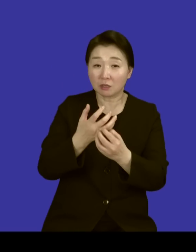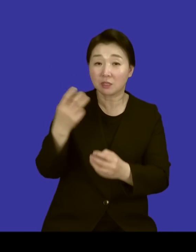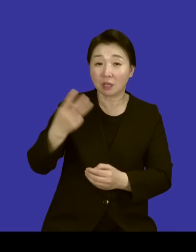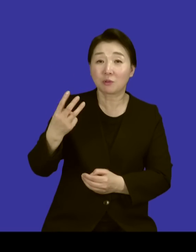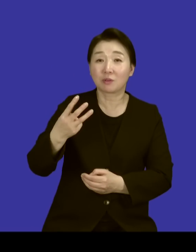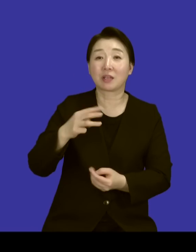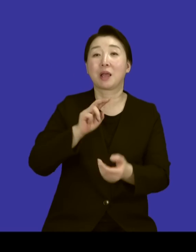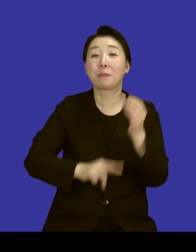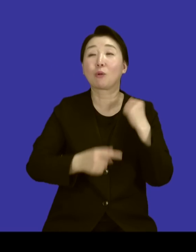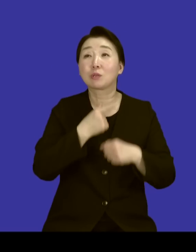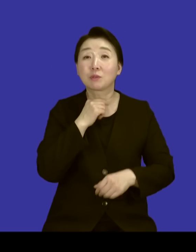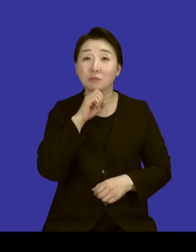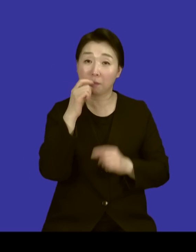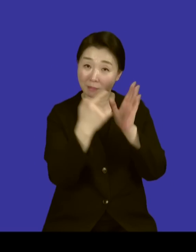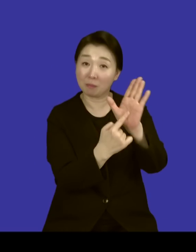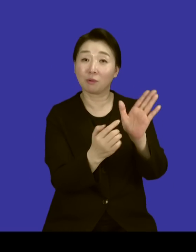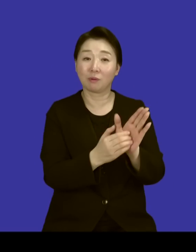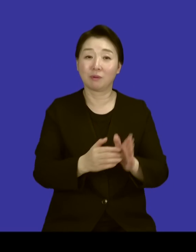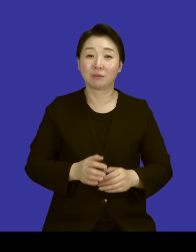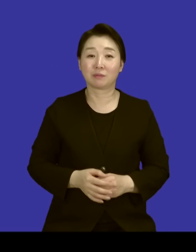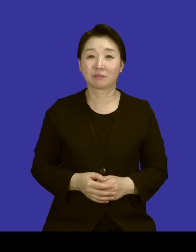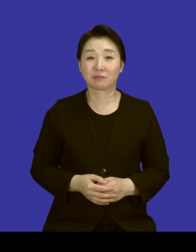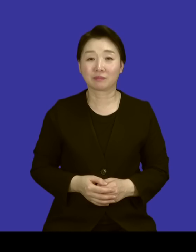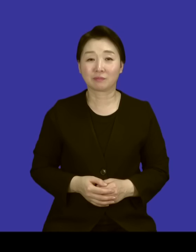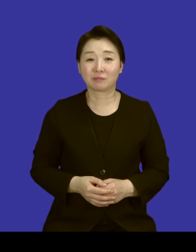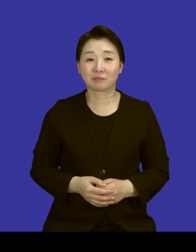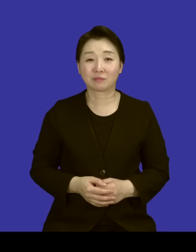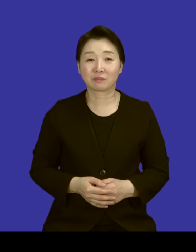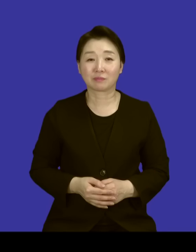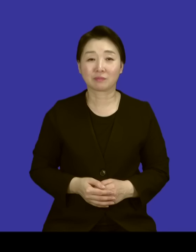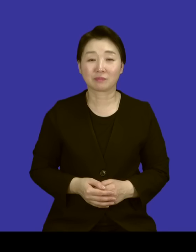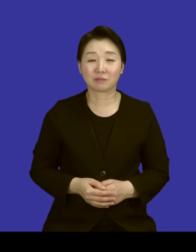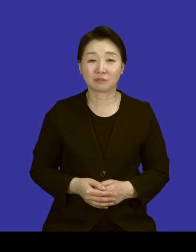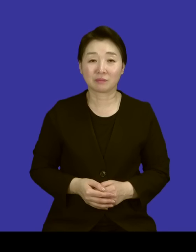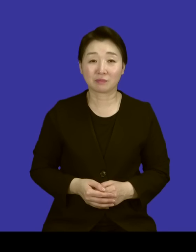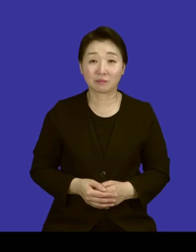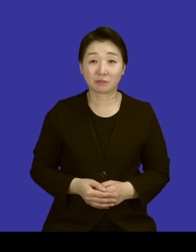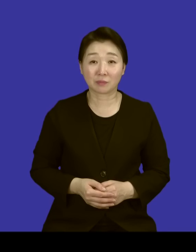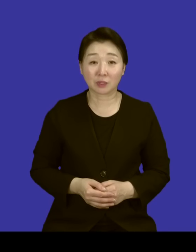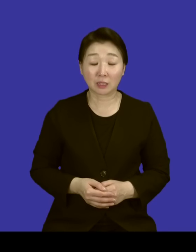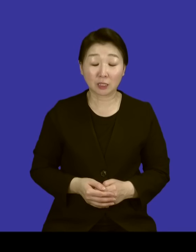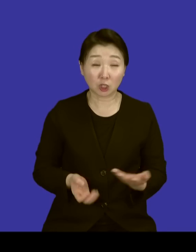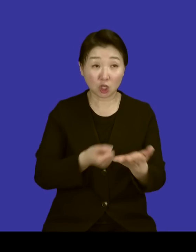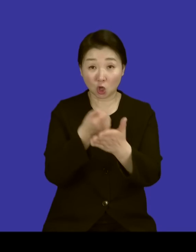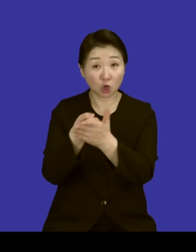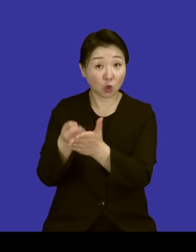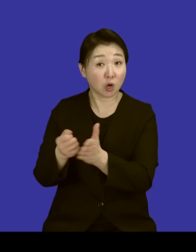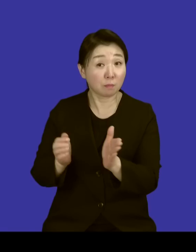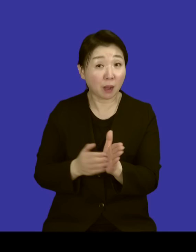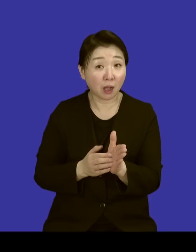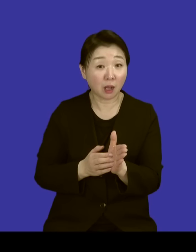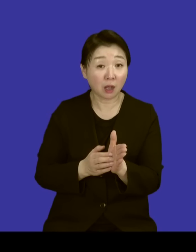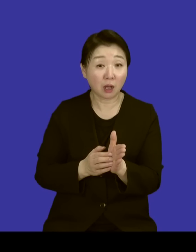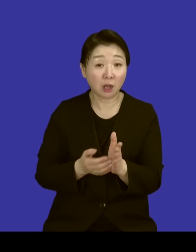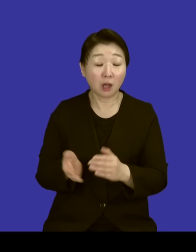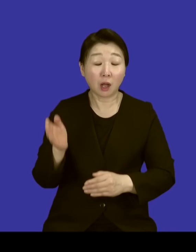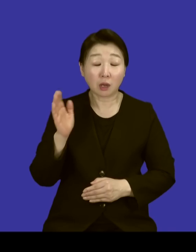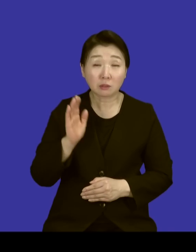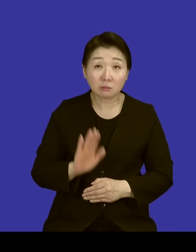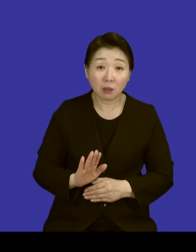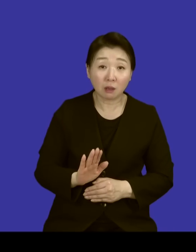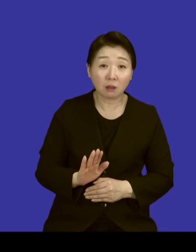3,000원짜리 하겠습니다 하고 발표를 했죠. 근데 뭐 그렇게 이제 모든 것들이 뭐 결정이 됐어요. 네. 그래도 이거